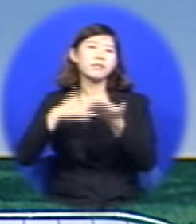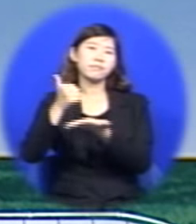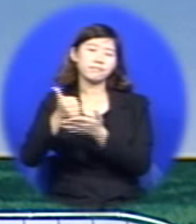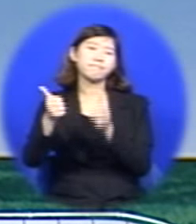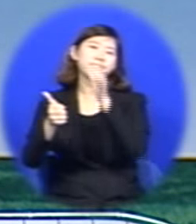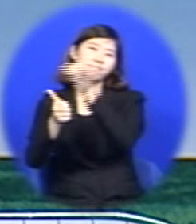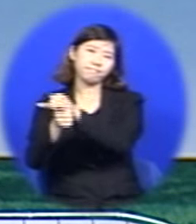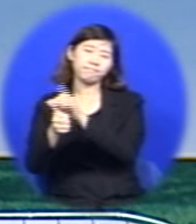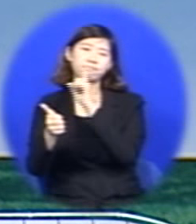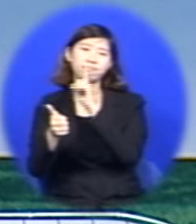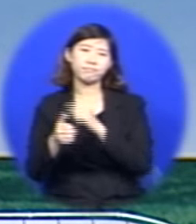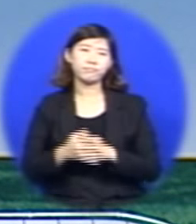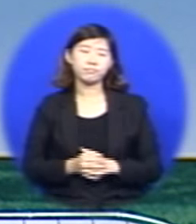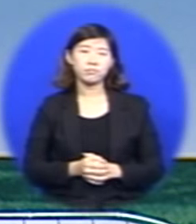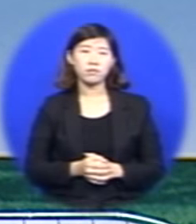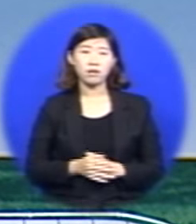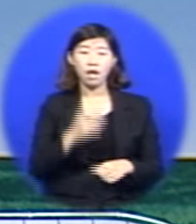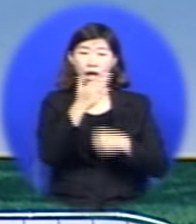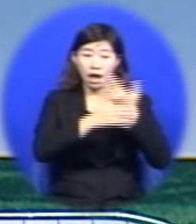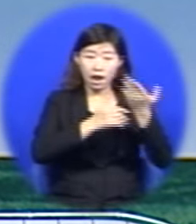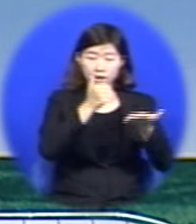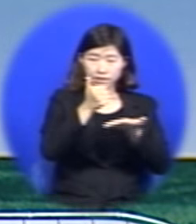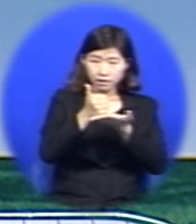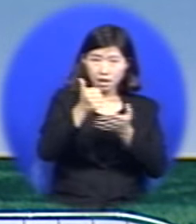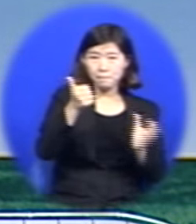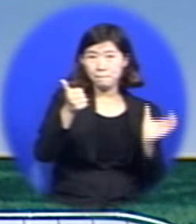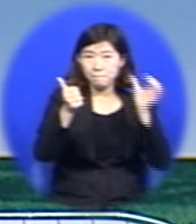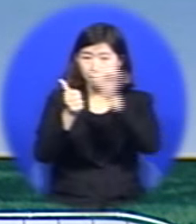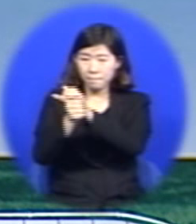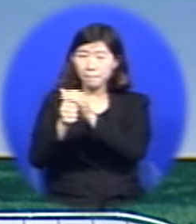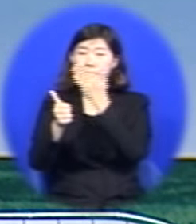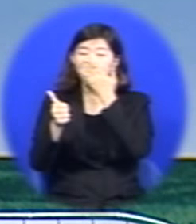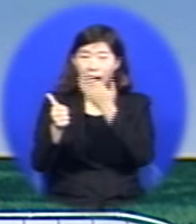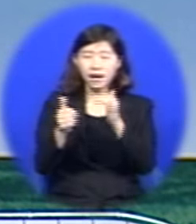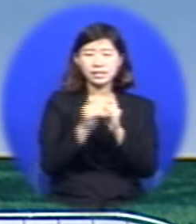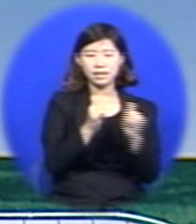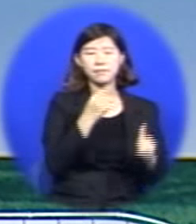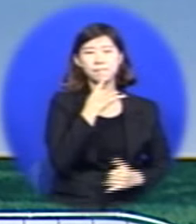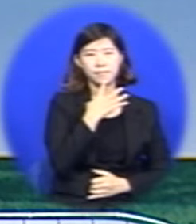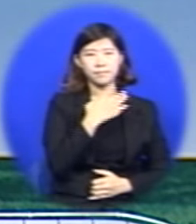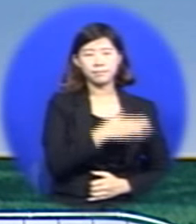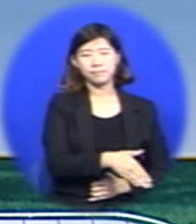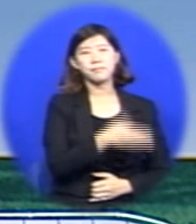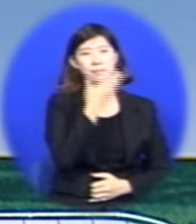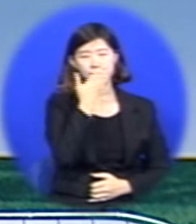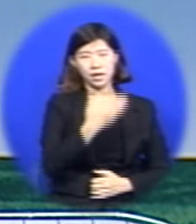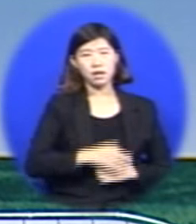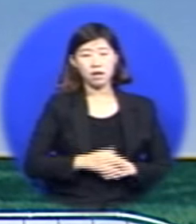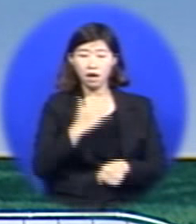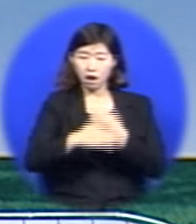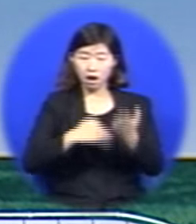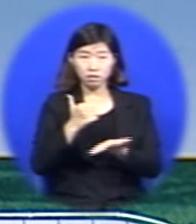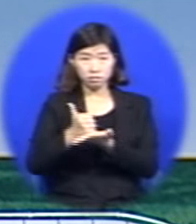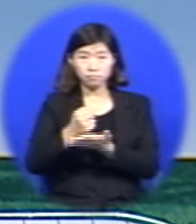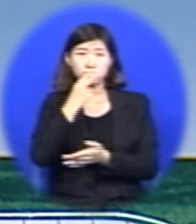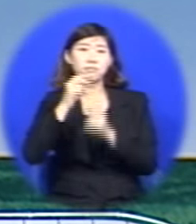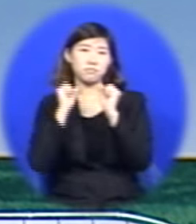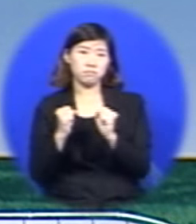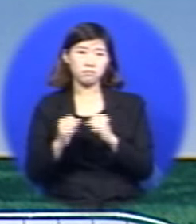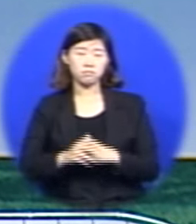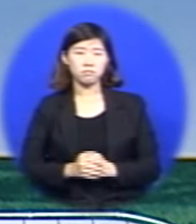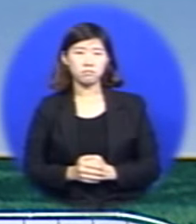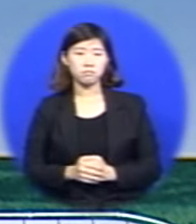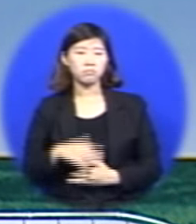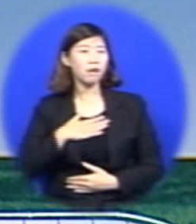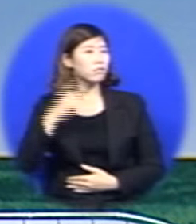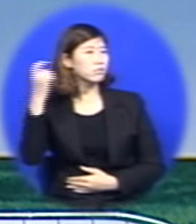하나님의 진노하심에 맡겨지는 사람만 할 수 있는 거예요. 하나님이 진짜 살아계신 거. 들어서 아는